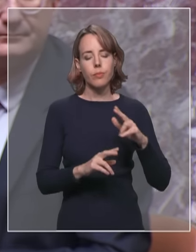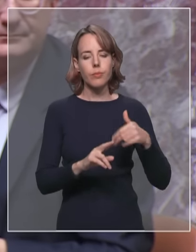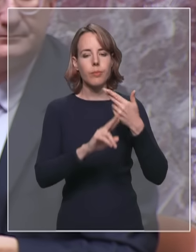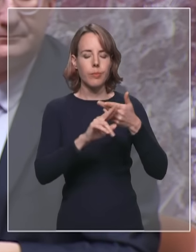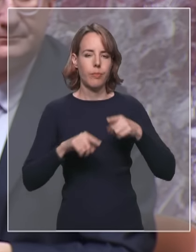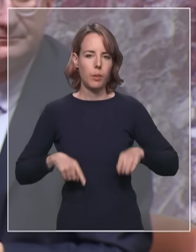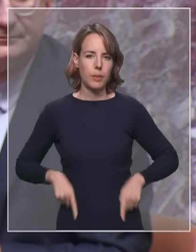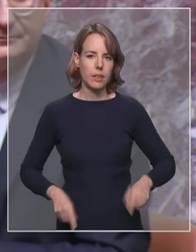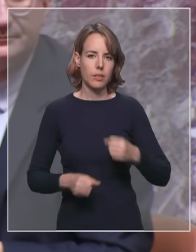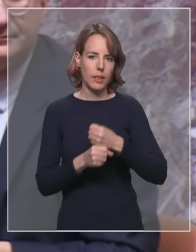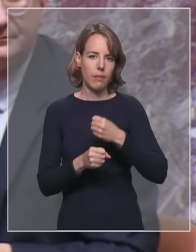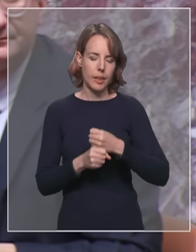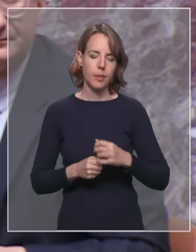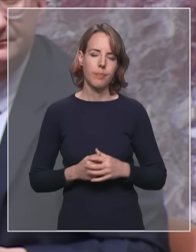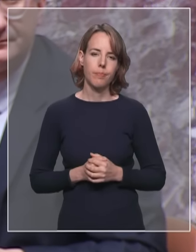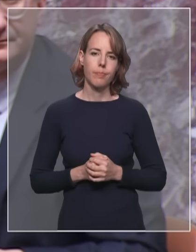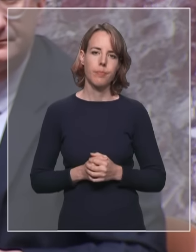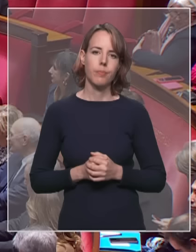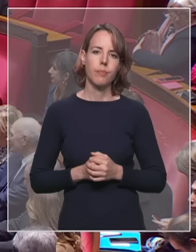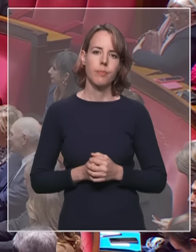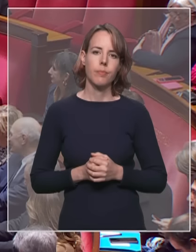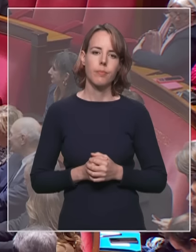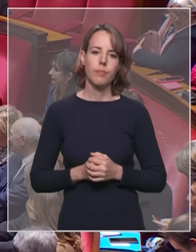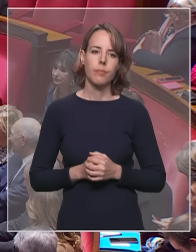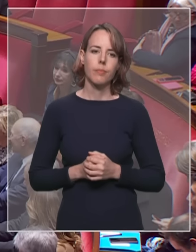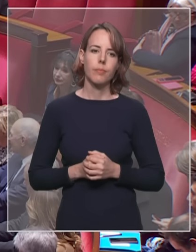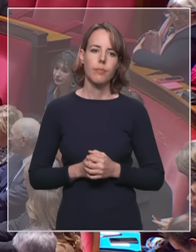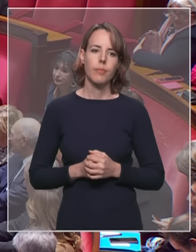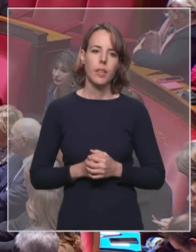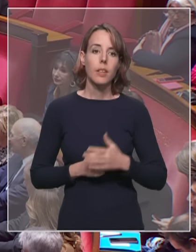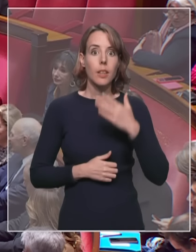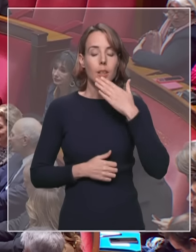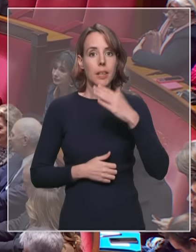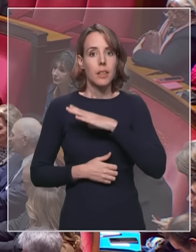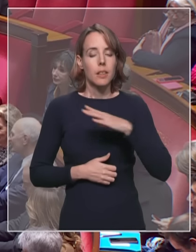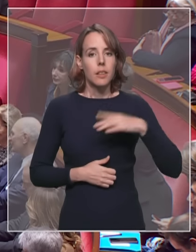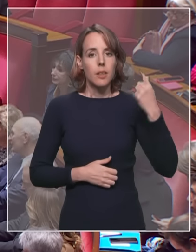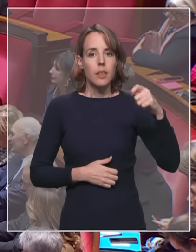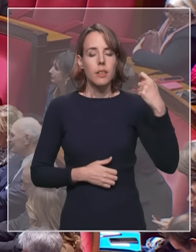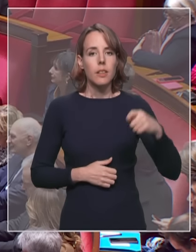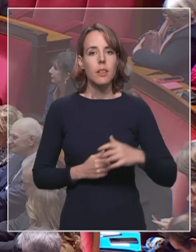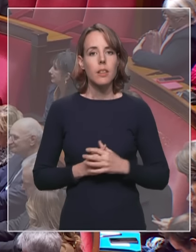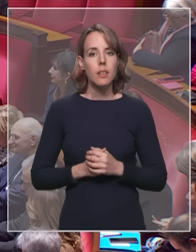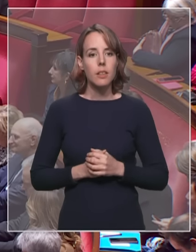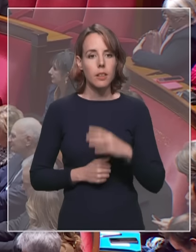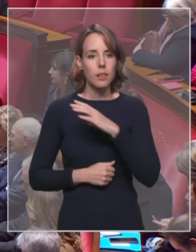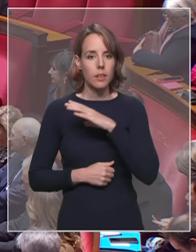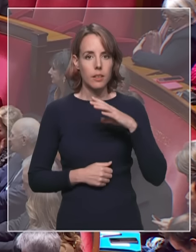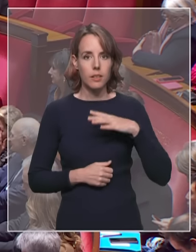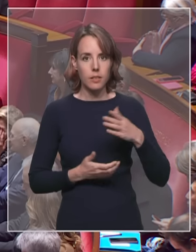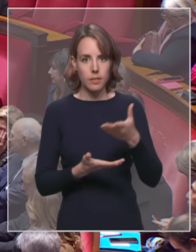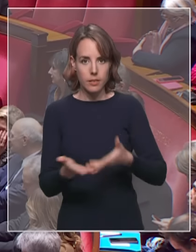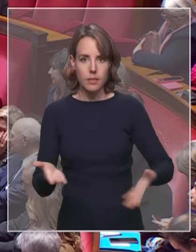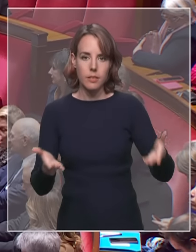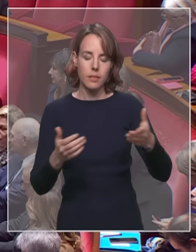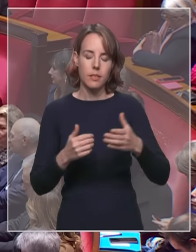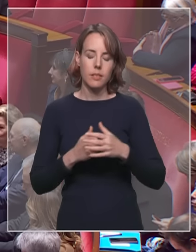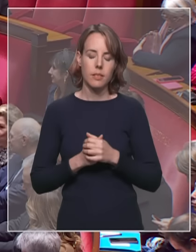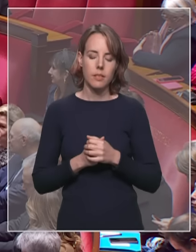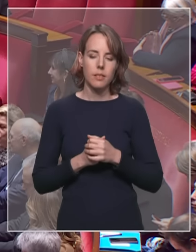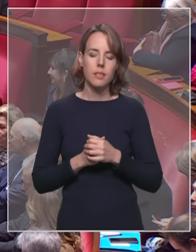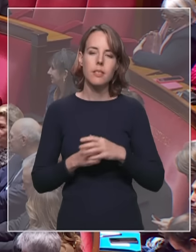du Travail et de l'Emploi. Merci, Madame la Présidente, Mesdames et Messieurs les députés, Madame la